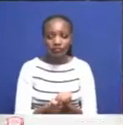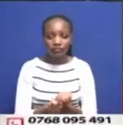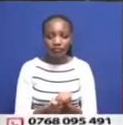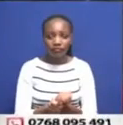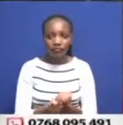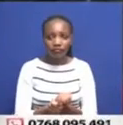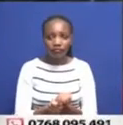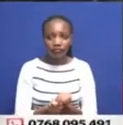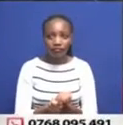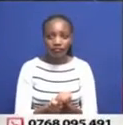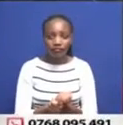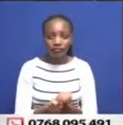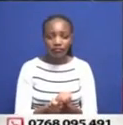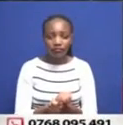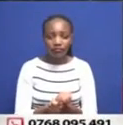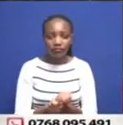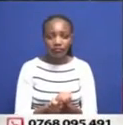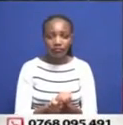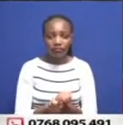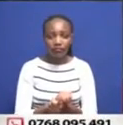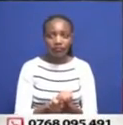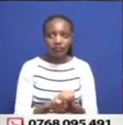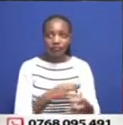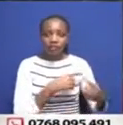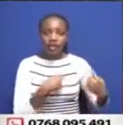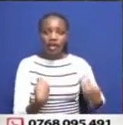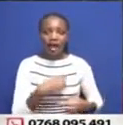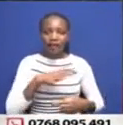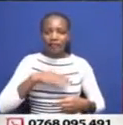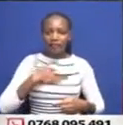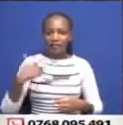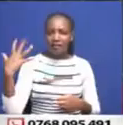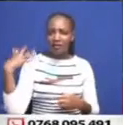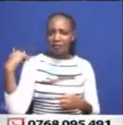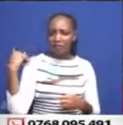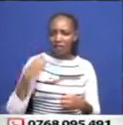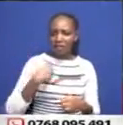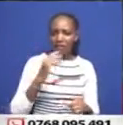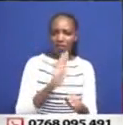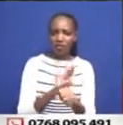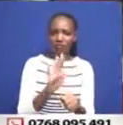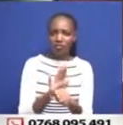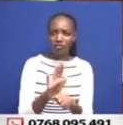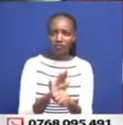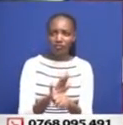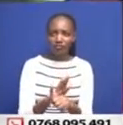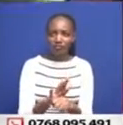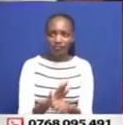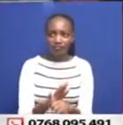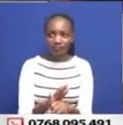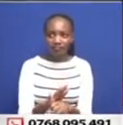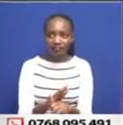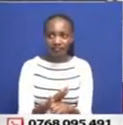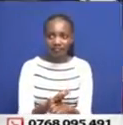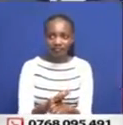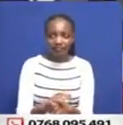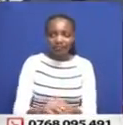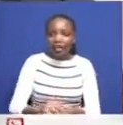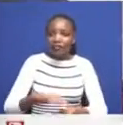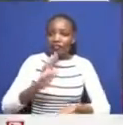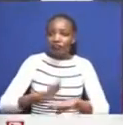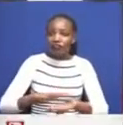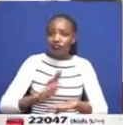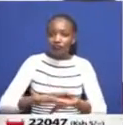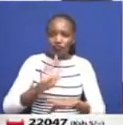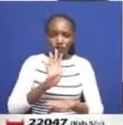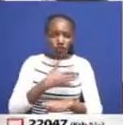kerundi tukonane. Roho yangu inanisumbua. Ni kibao maarufu sana kwa vijana wa